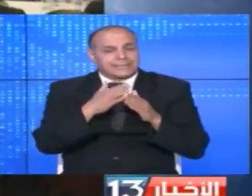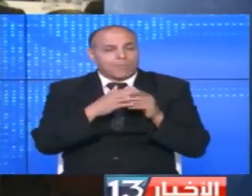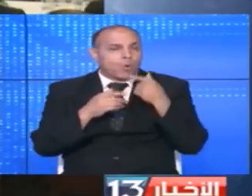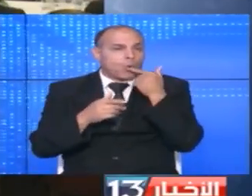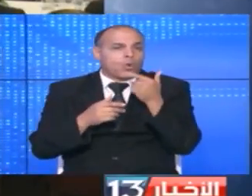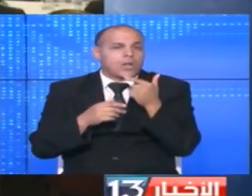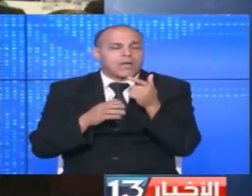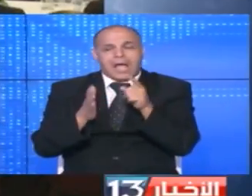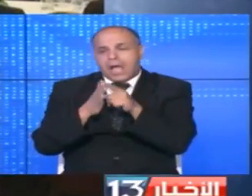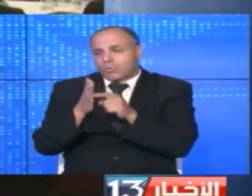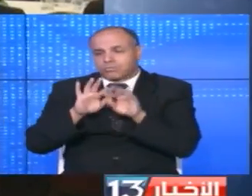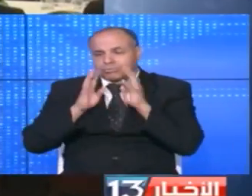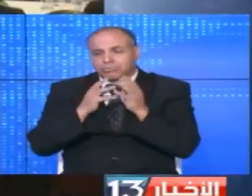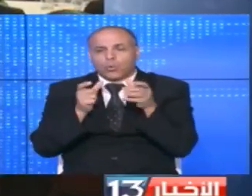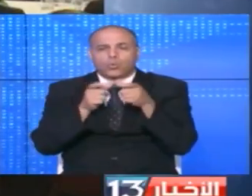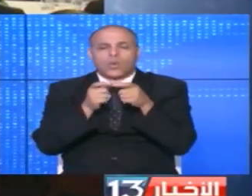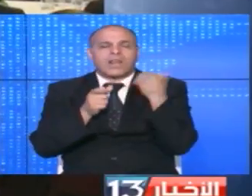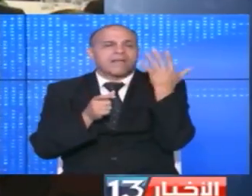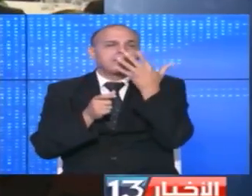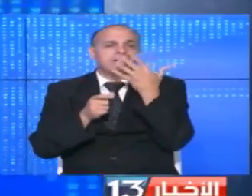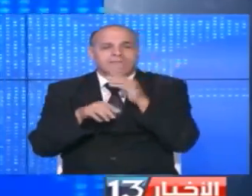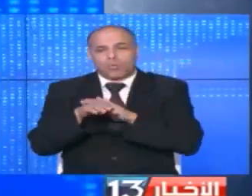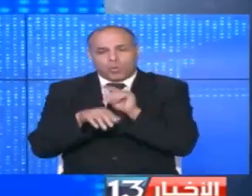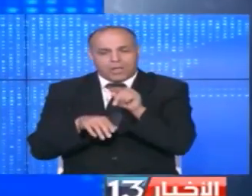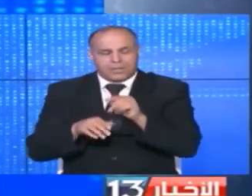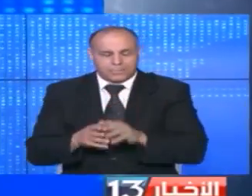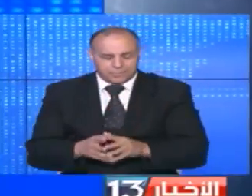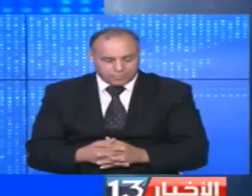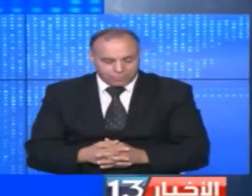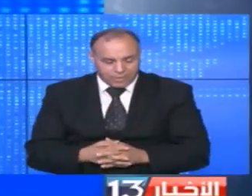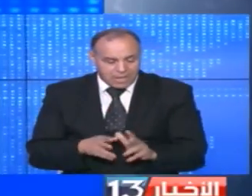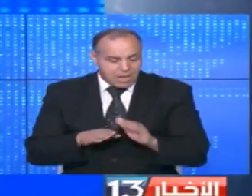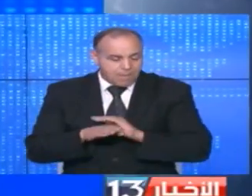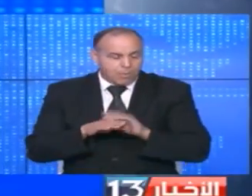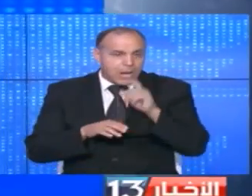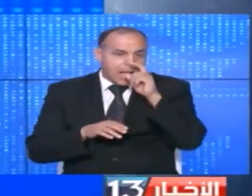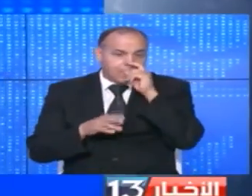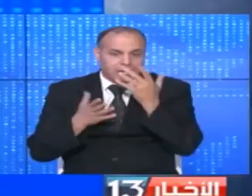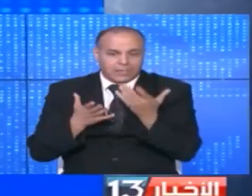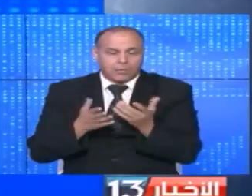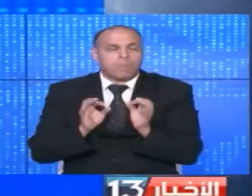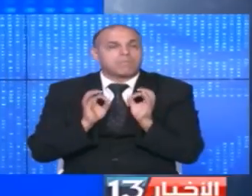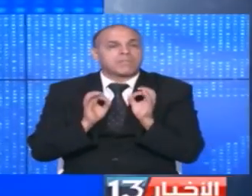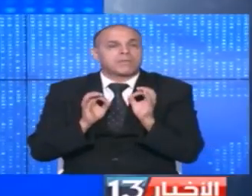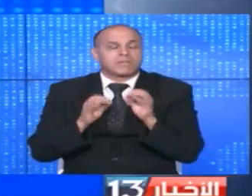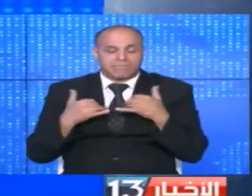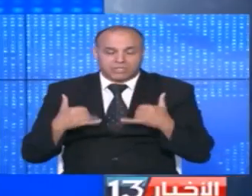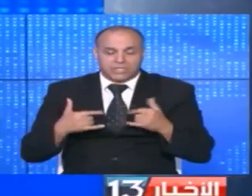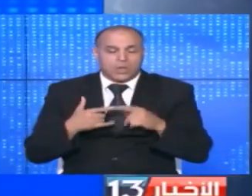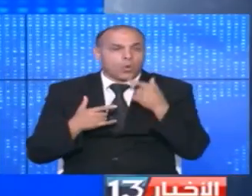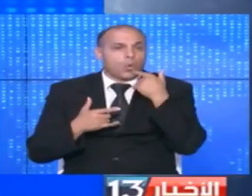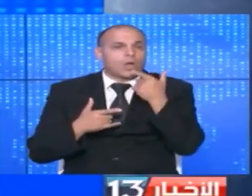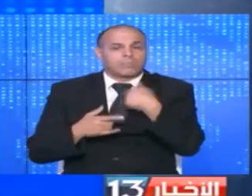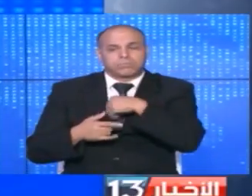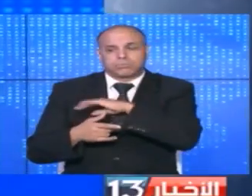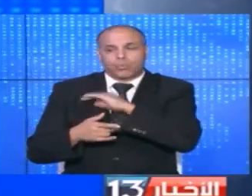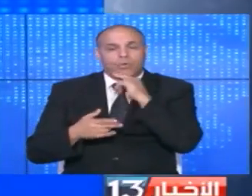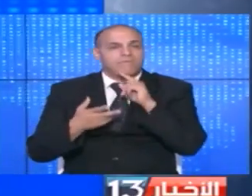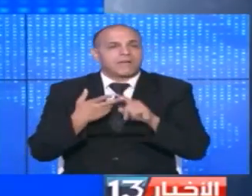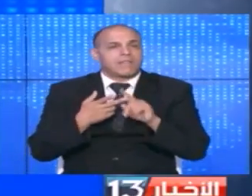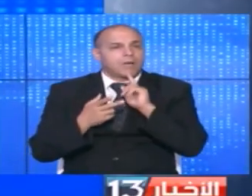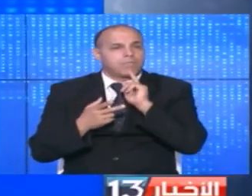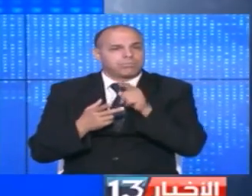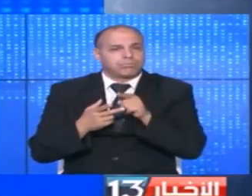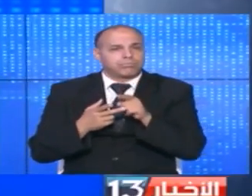التشريع بين المده الافريقيه في المجالات في الشان العربي الان وتحديدا في الجزائر وخلال اشرافه على تنفيذ